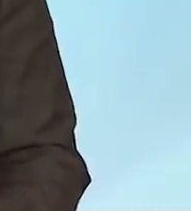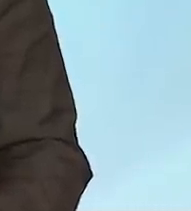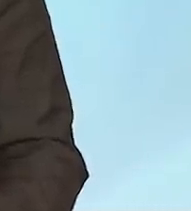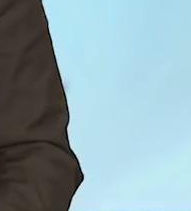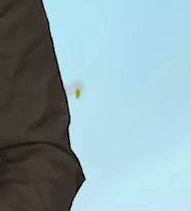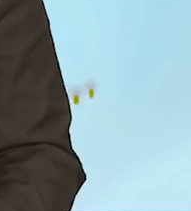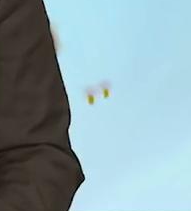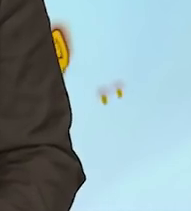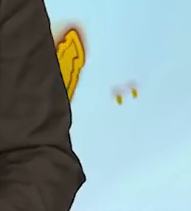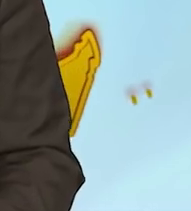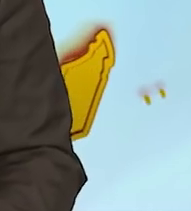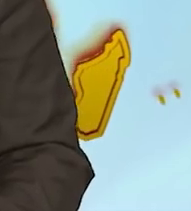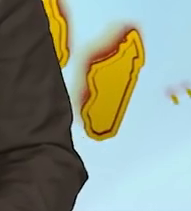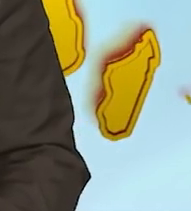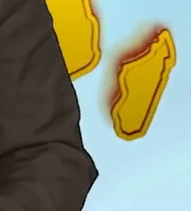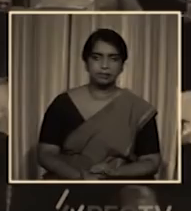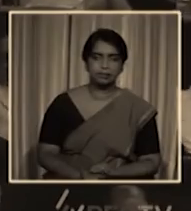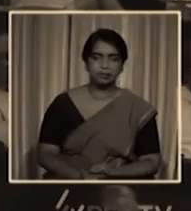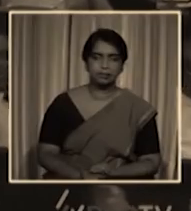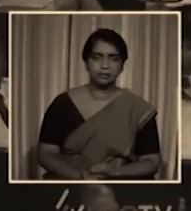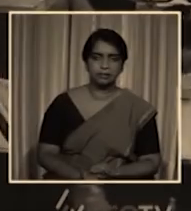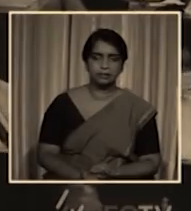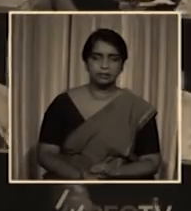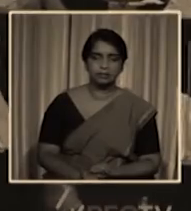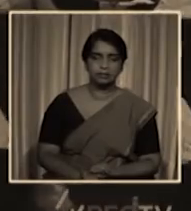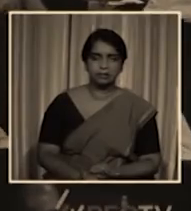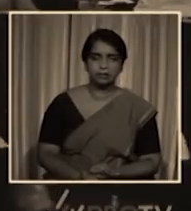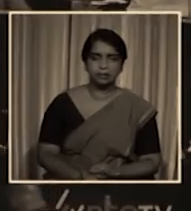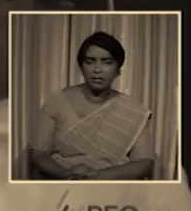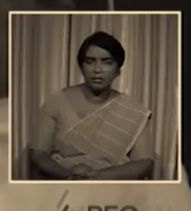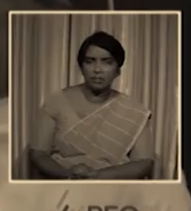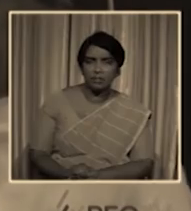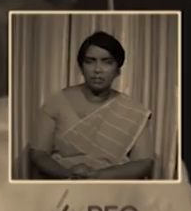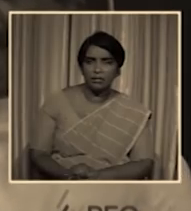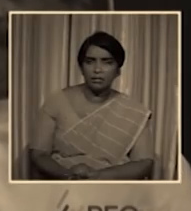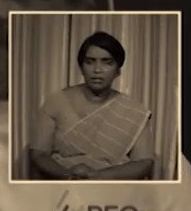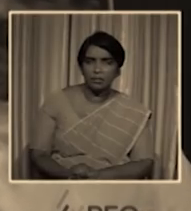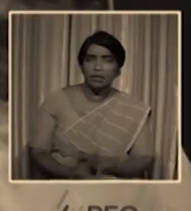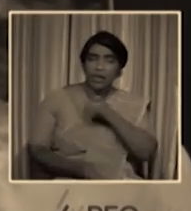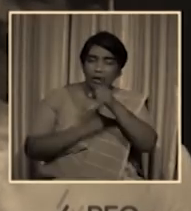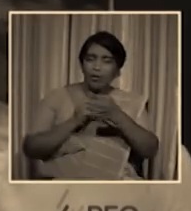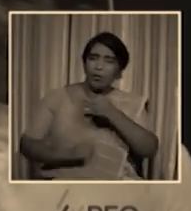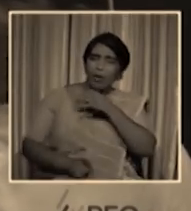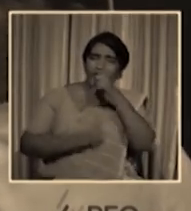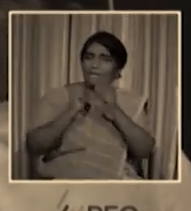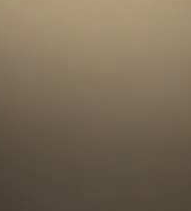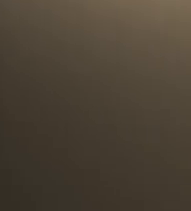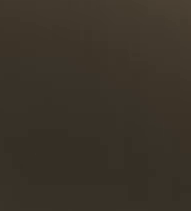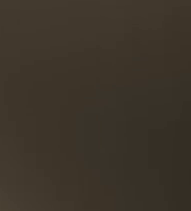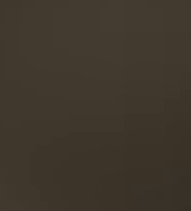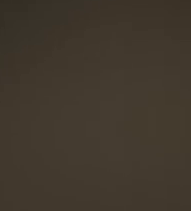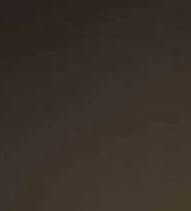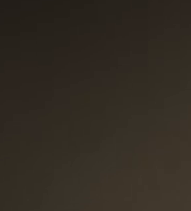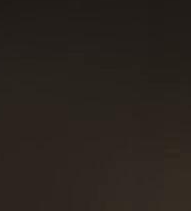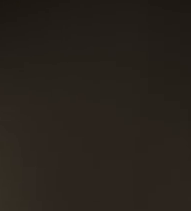කරලා නඩත්තු කරන්න තැනක්ද මේ. අදත් පාර්ලිමේන්තුව අපායක් වගේ වුණා. ගුටි ඇනගත්තා, කුණු